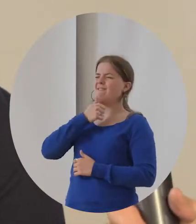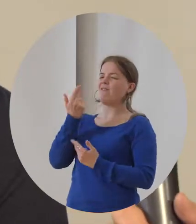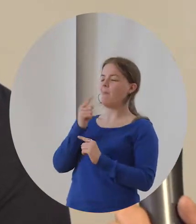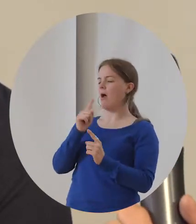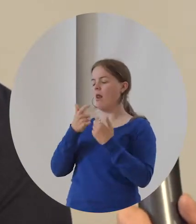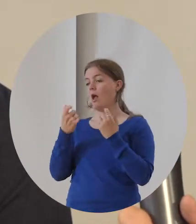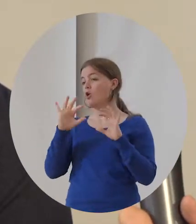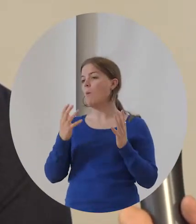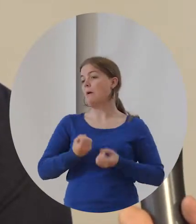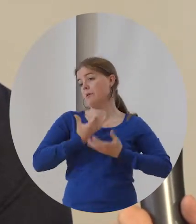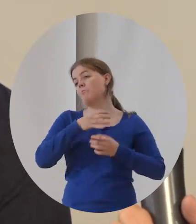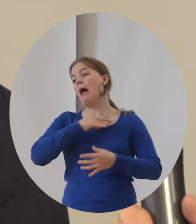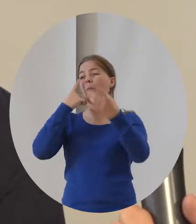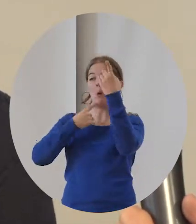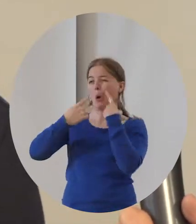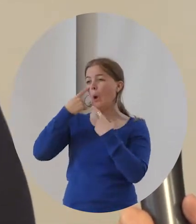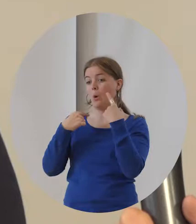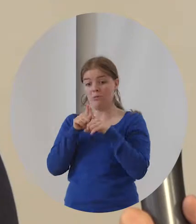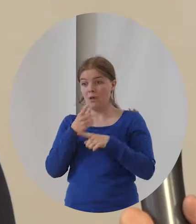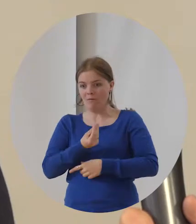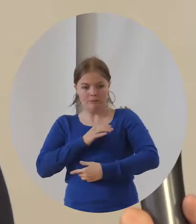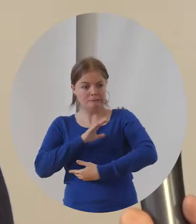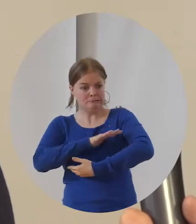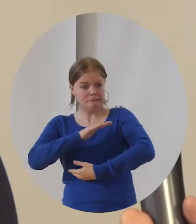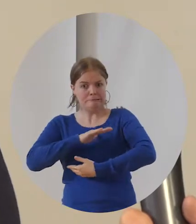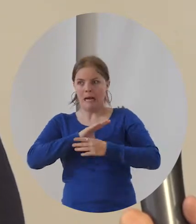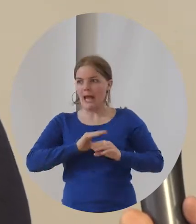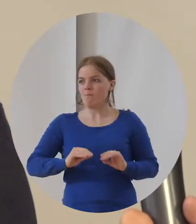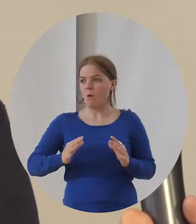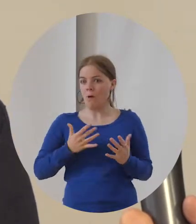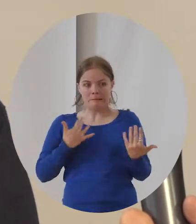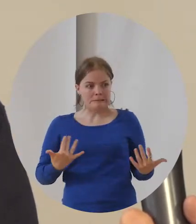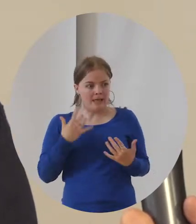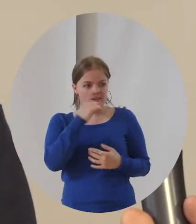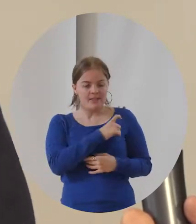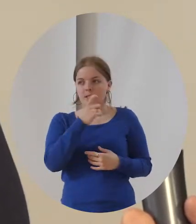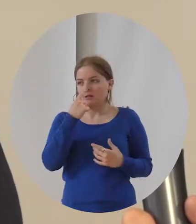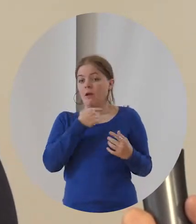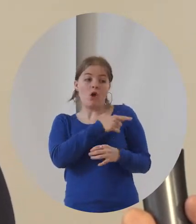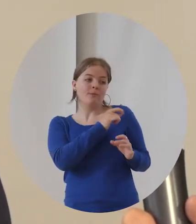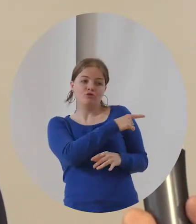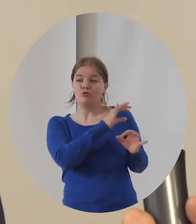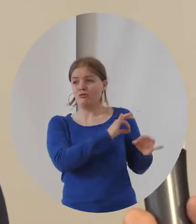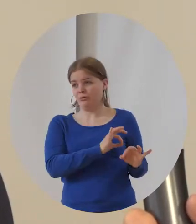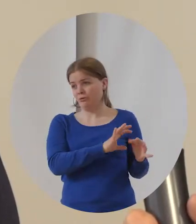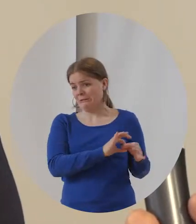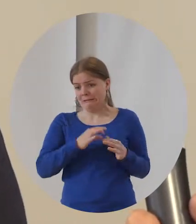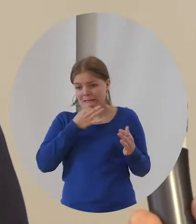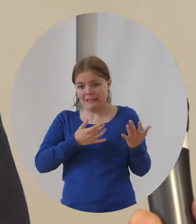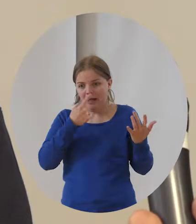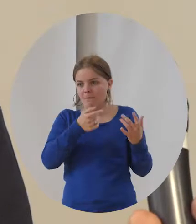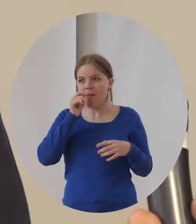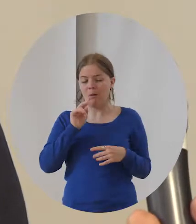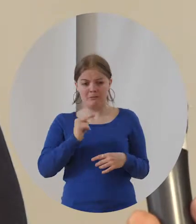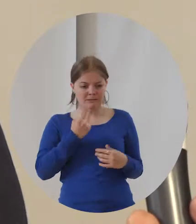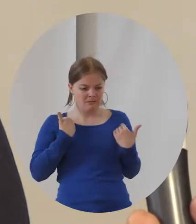difficulté aussi des parents de calmer ces pleurs. Et donc, comme disait Sylvie, le sentiment un peu d'être des mauvais parents et de ne pas réussir à